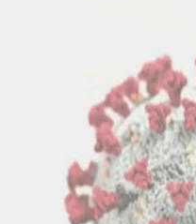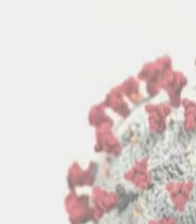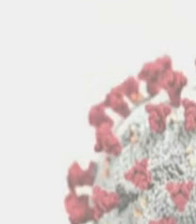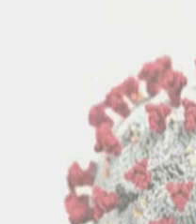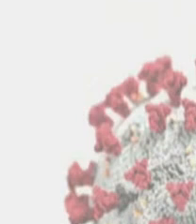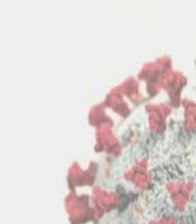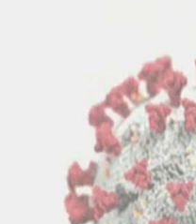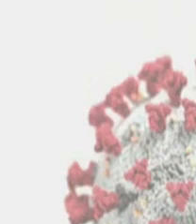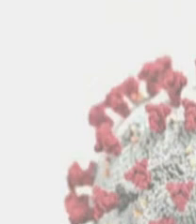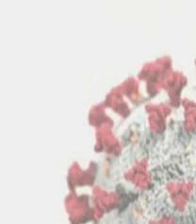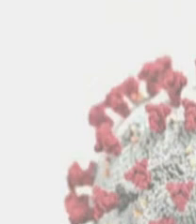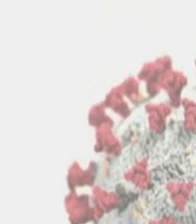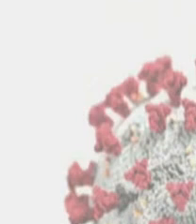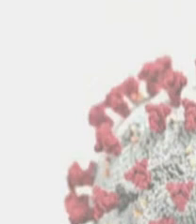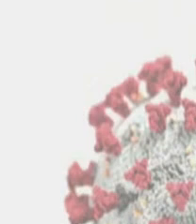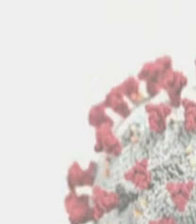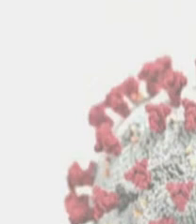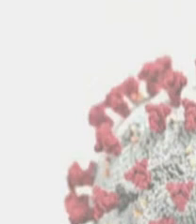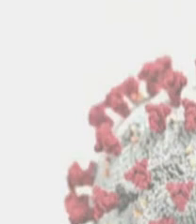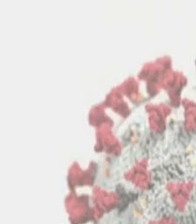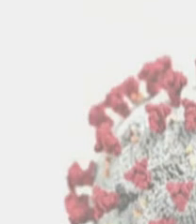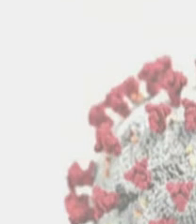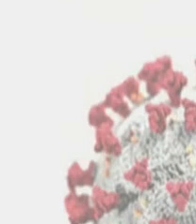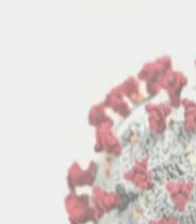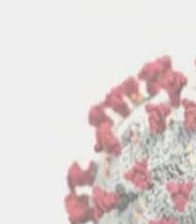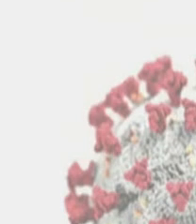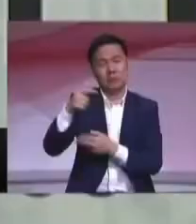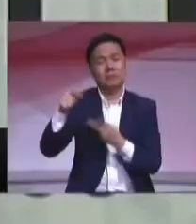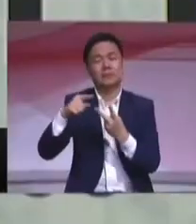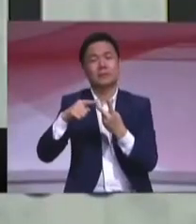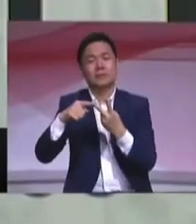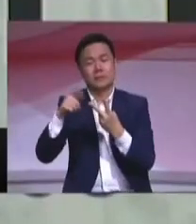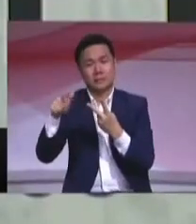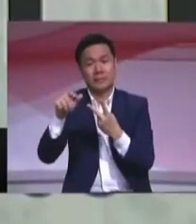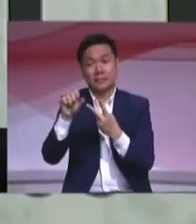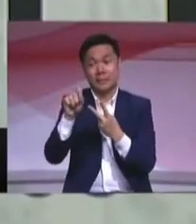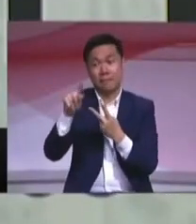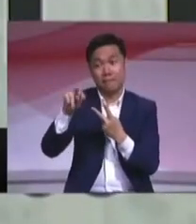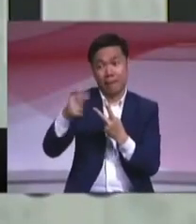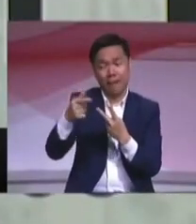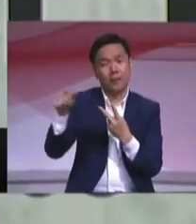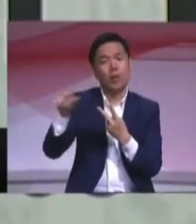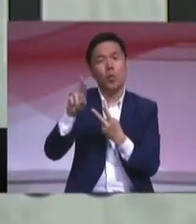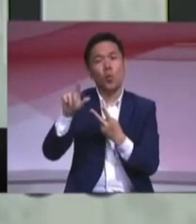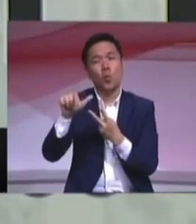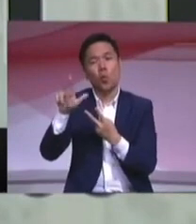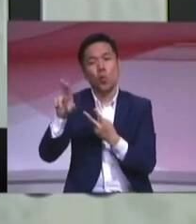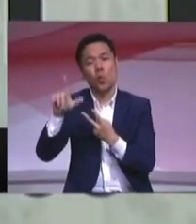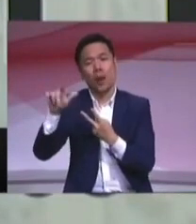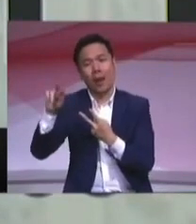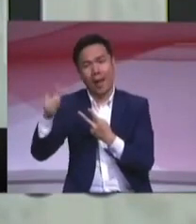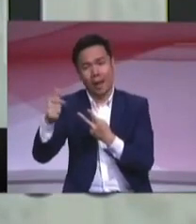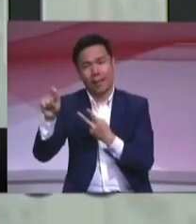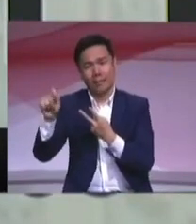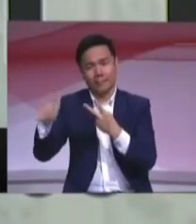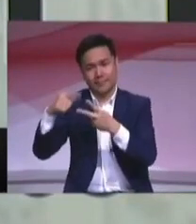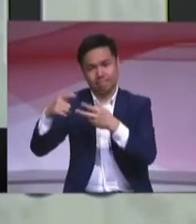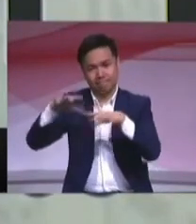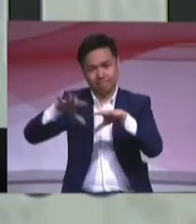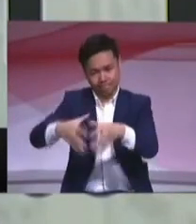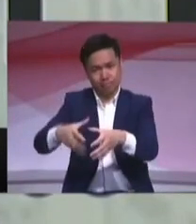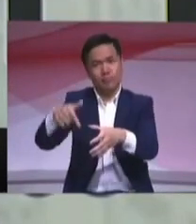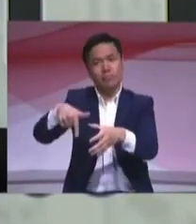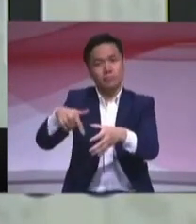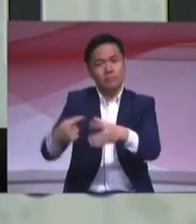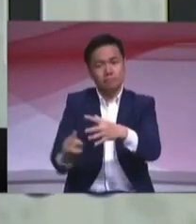ini melibatkan daerah Taling, Kuala Langat, Spang, Klang dan Ulu Langat di Selangor. Kes-kes by kluster ini telah